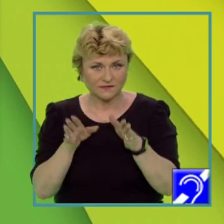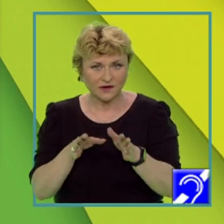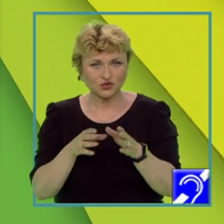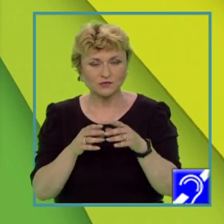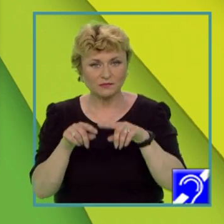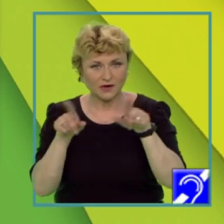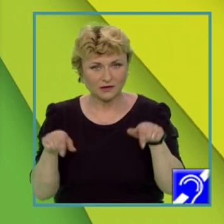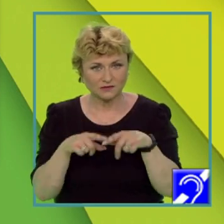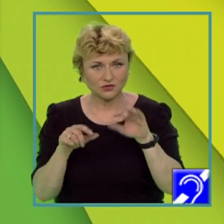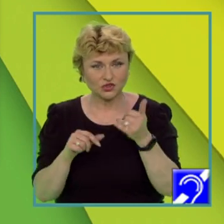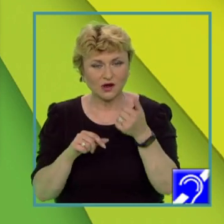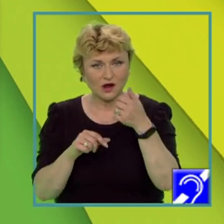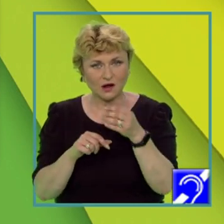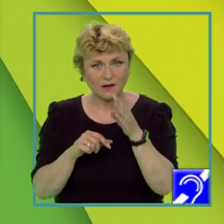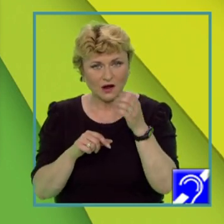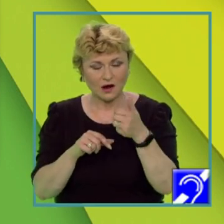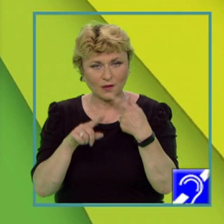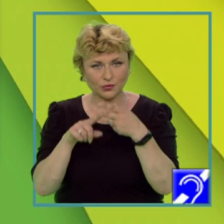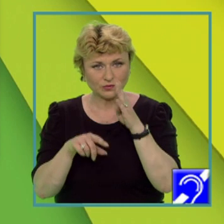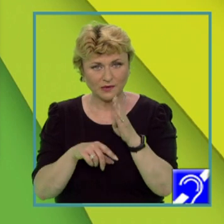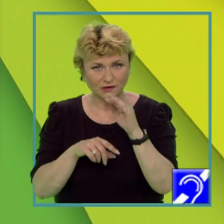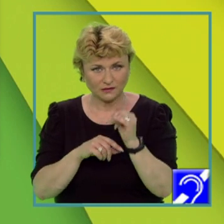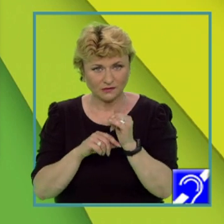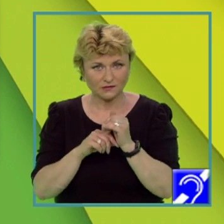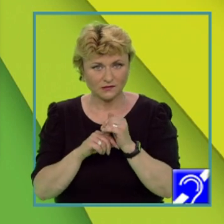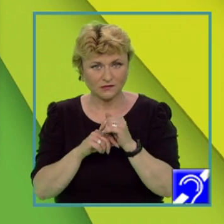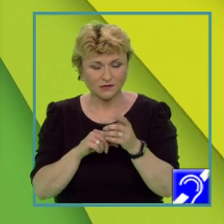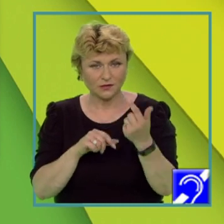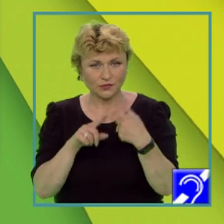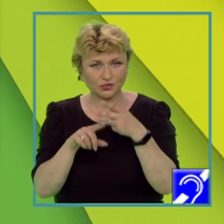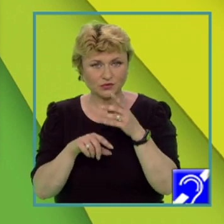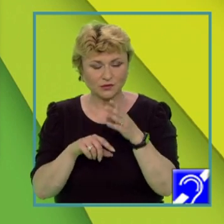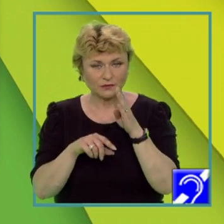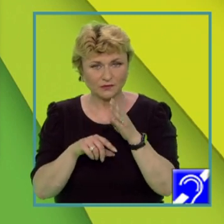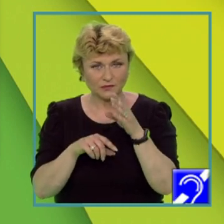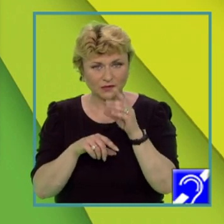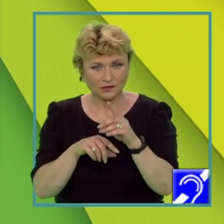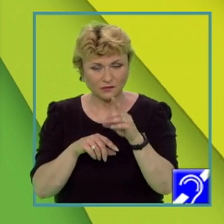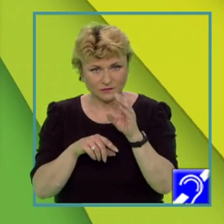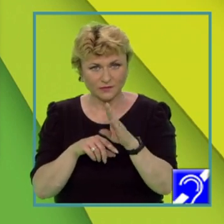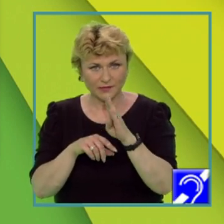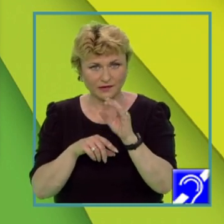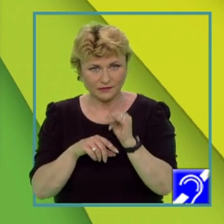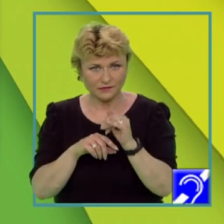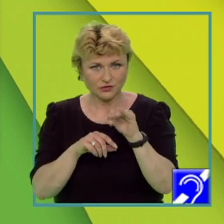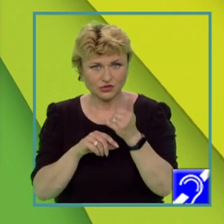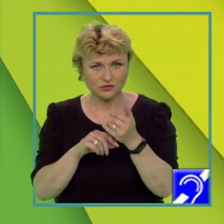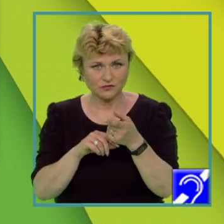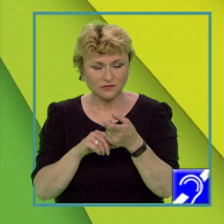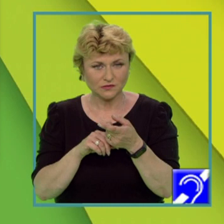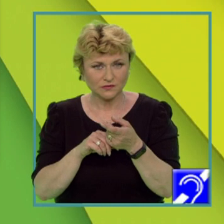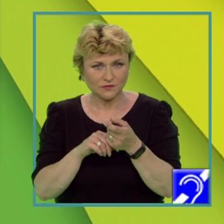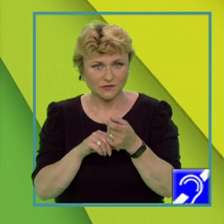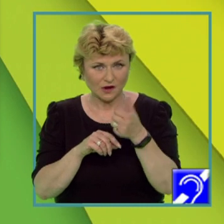obține a plus b y e minus 2 a plus 2 b este egal cu minus 2 plus 6 e